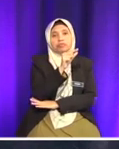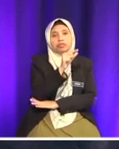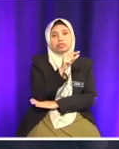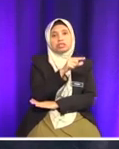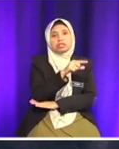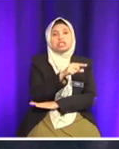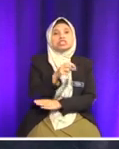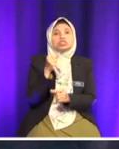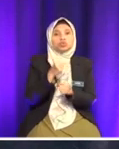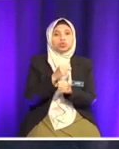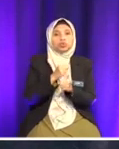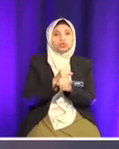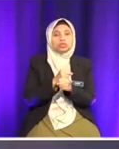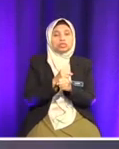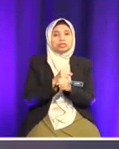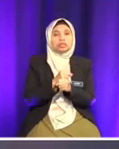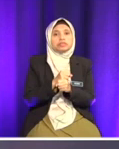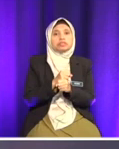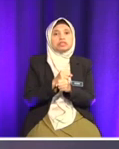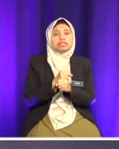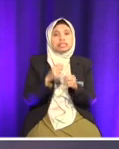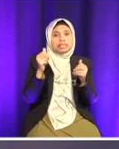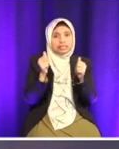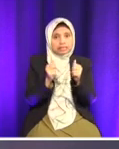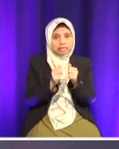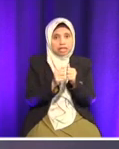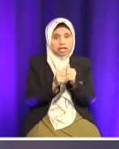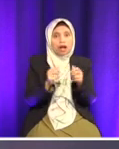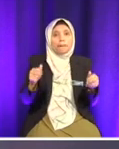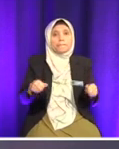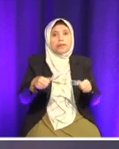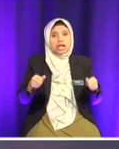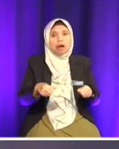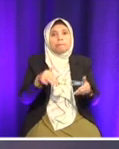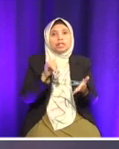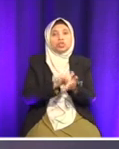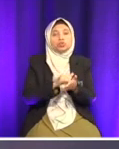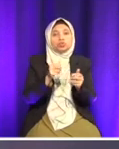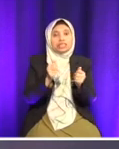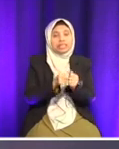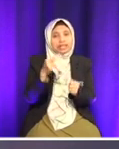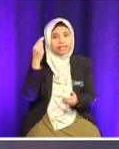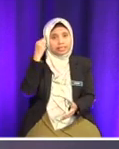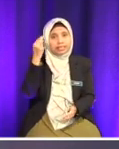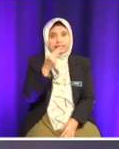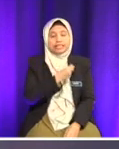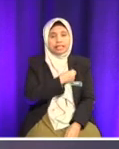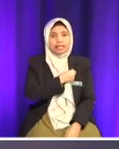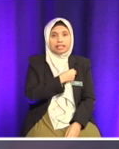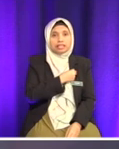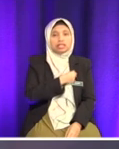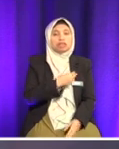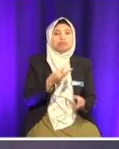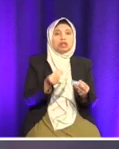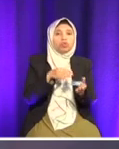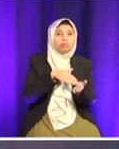nya Innamal a'malunya amal-amal itu adalah dengannya jadi kita niat niat betul